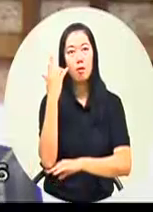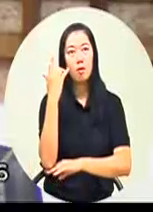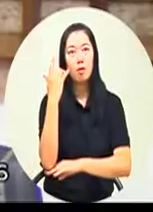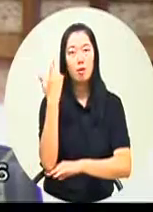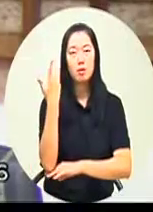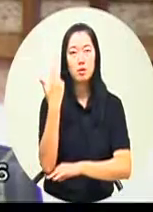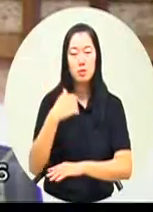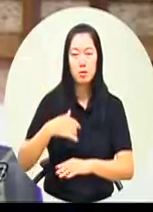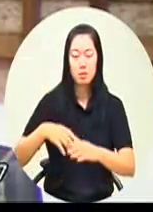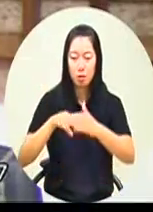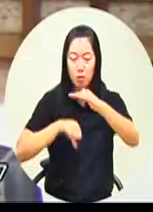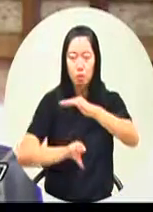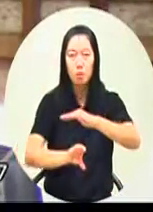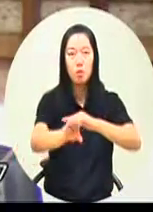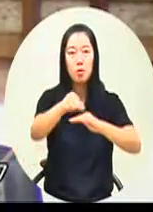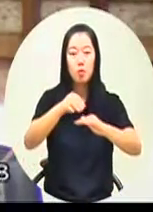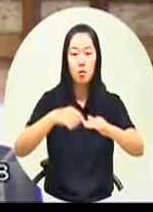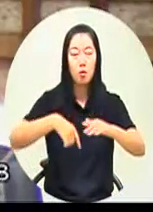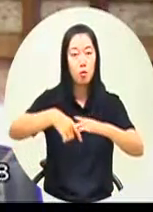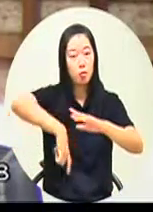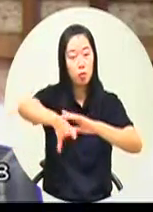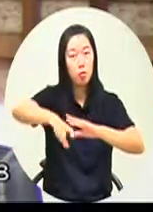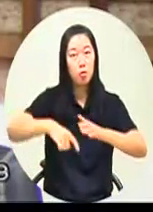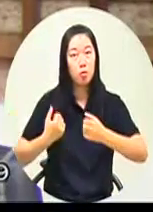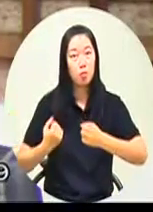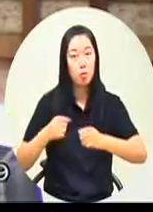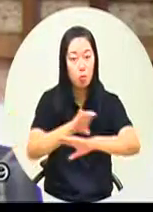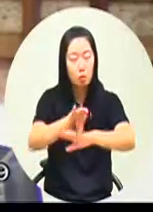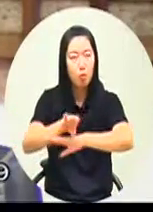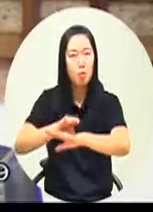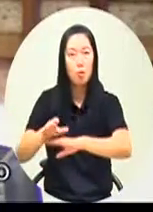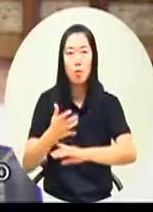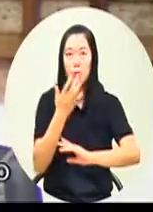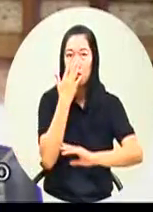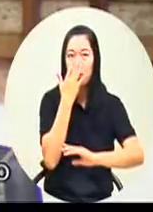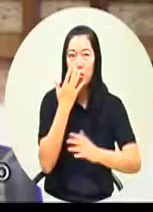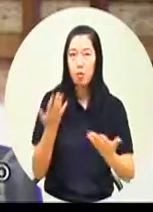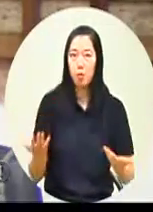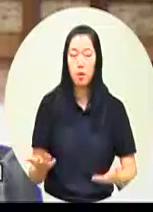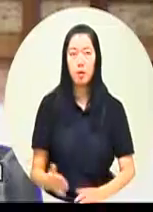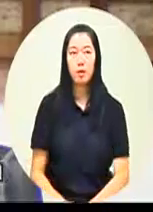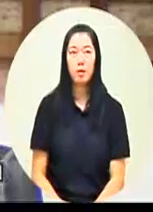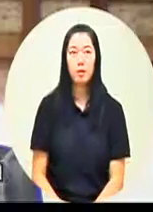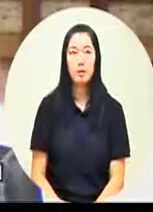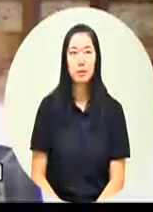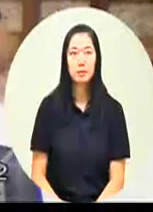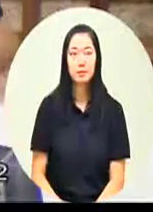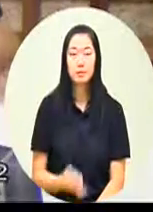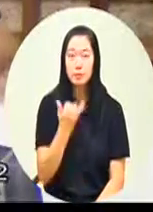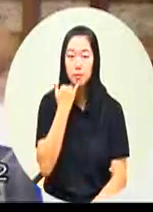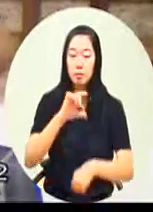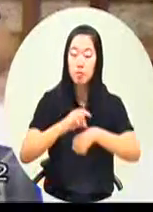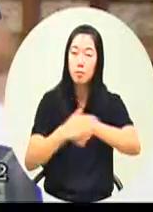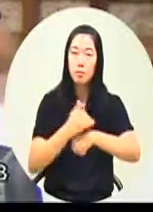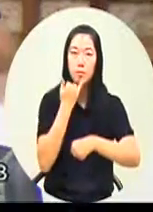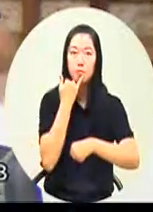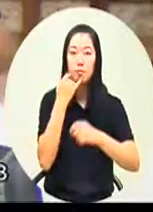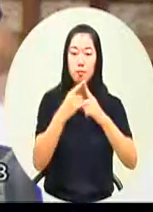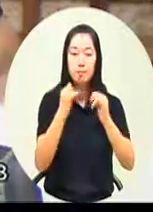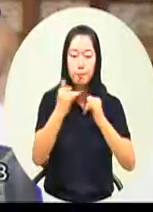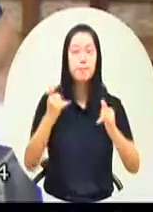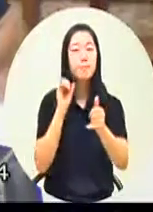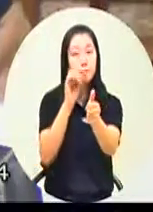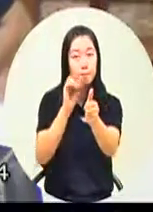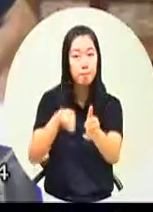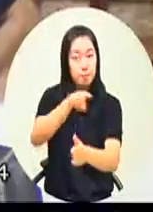走局长在这个方面我们局的努力是怎样借这个机会跟我们的市民朋友报告一下我们的